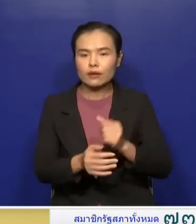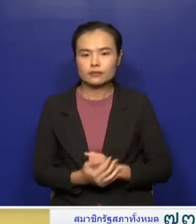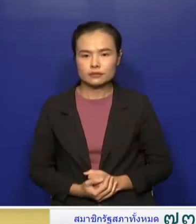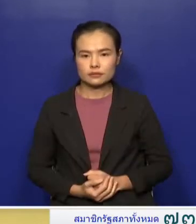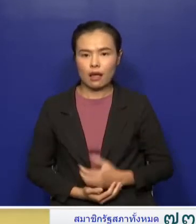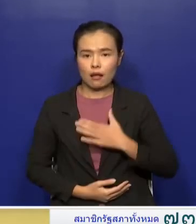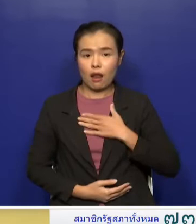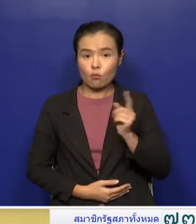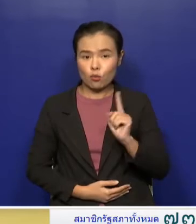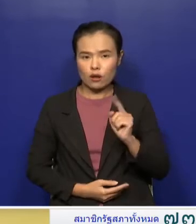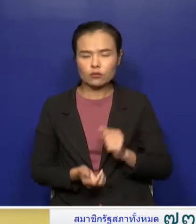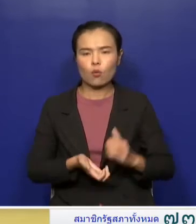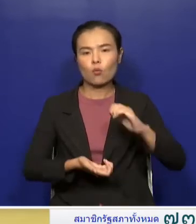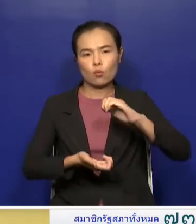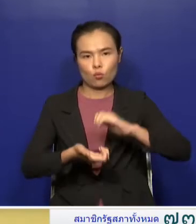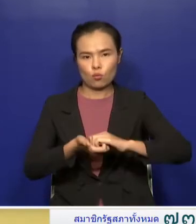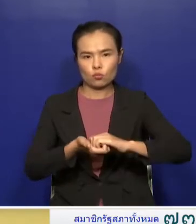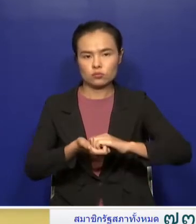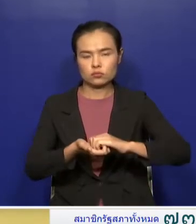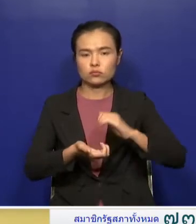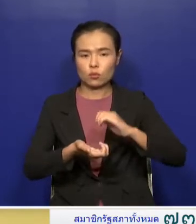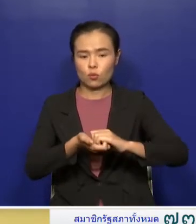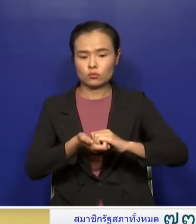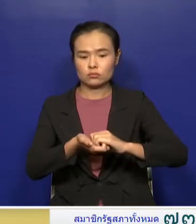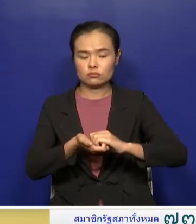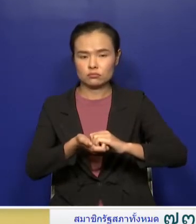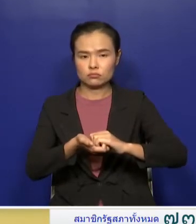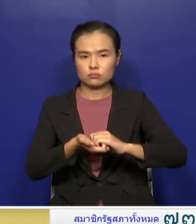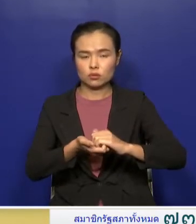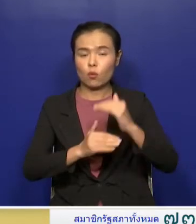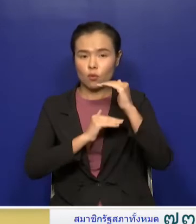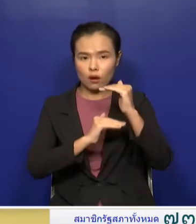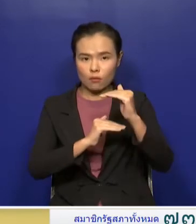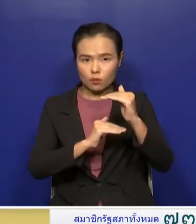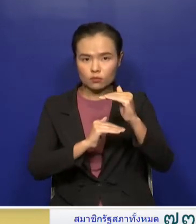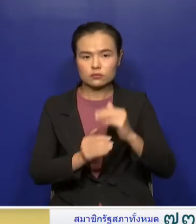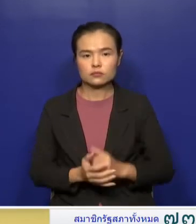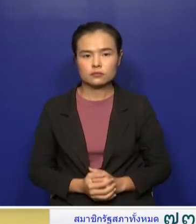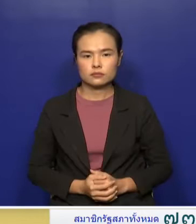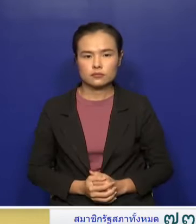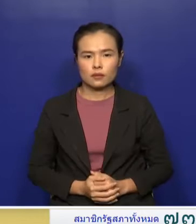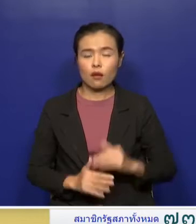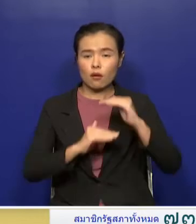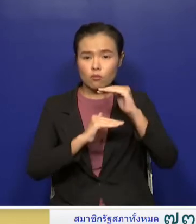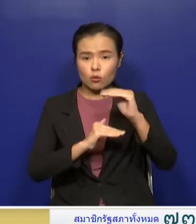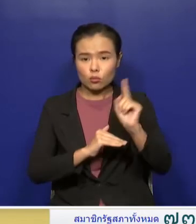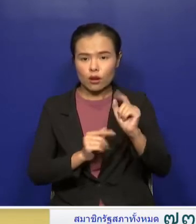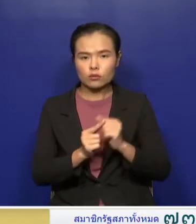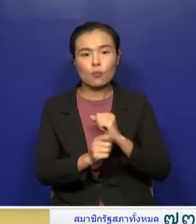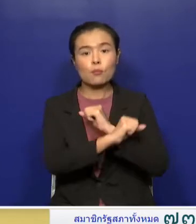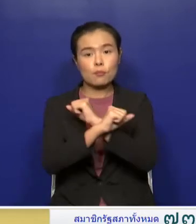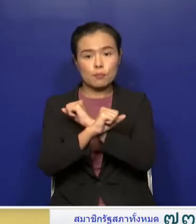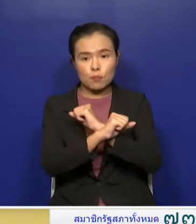เราไปใช้เรื่องของการถือหนเนี่ยเป็นตัวกำหนดนะครัเป็นตัวใช้ในการปกป้อง